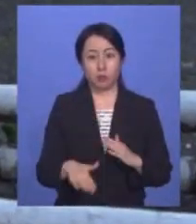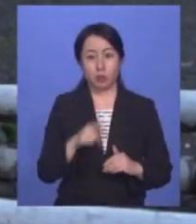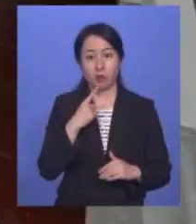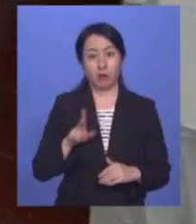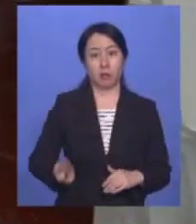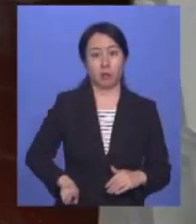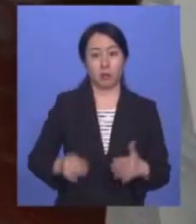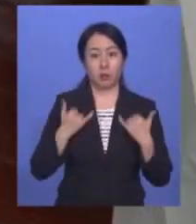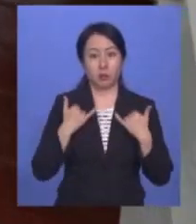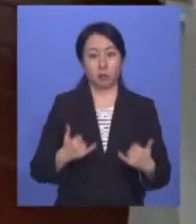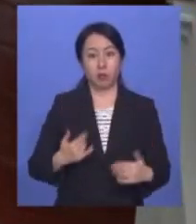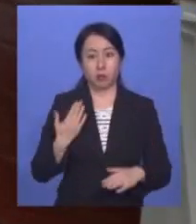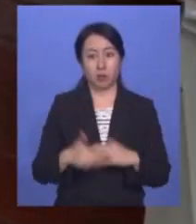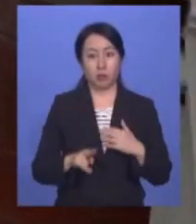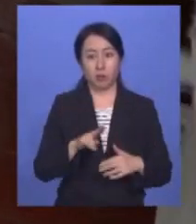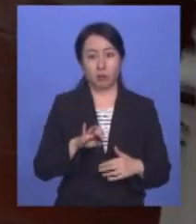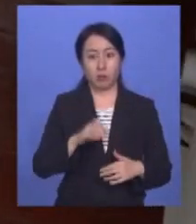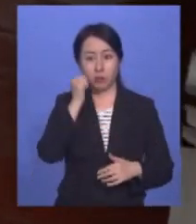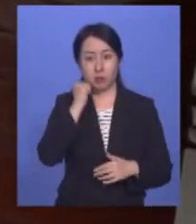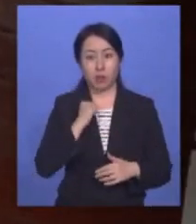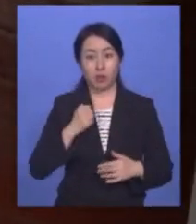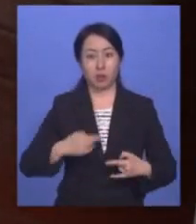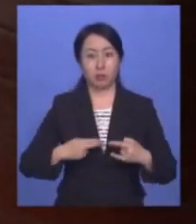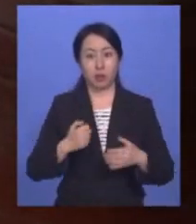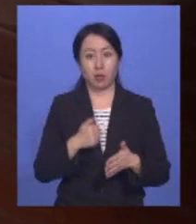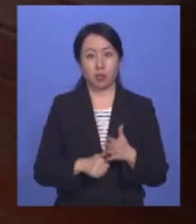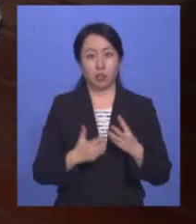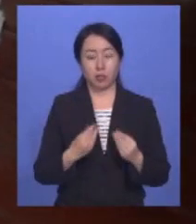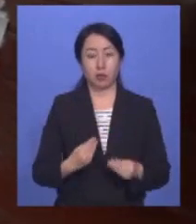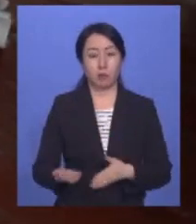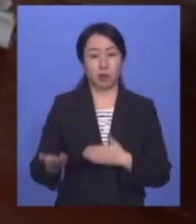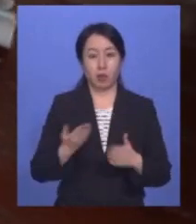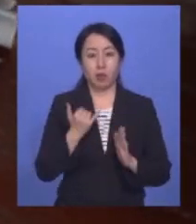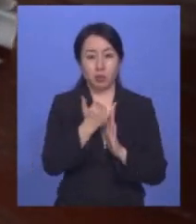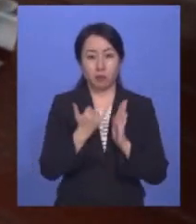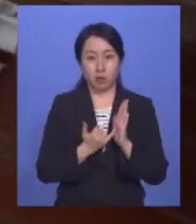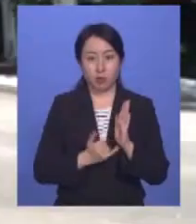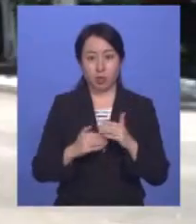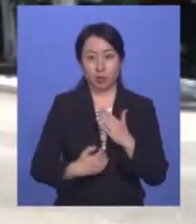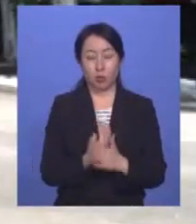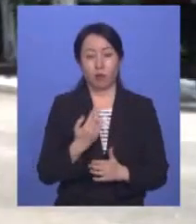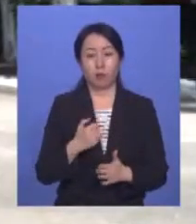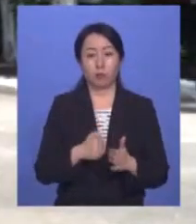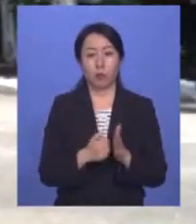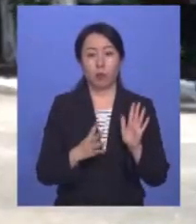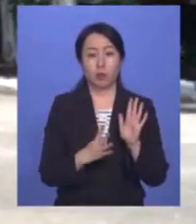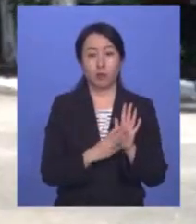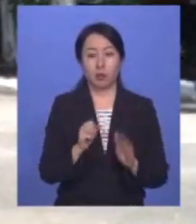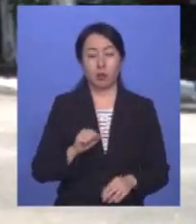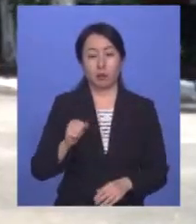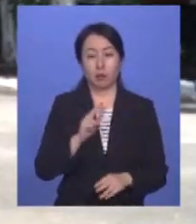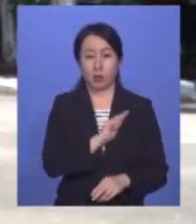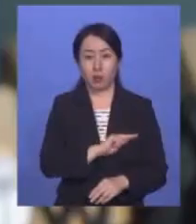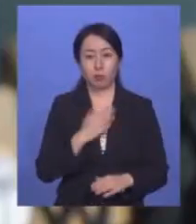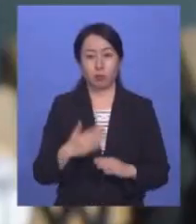отмечает директор. На сегодня завершили демонтаж старых радиаторов. Со дня на день должны приехать сварщики для установки новых. До 9 августа работы